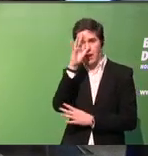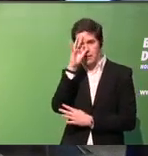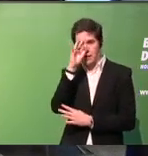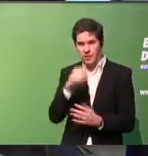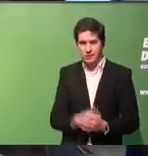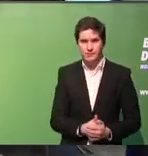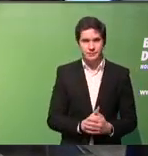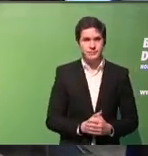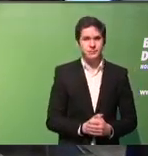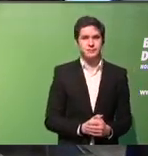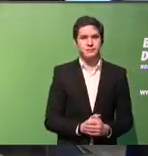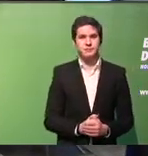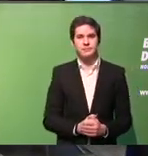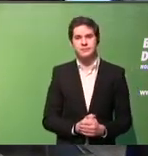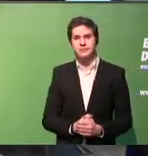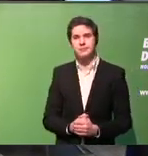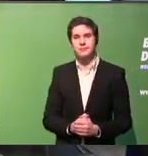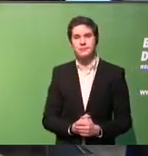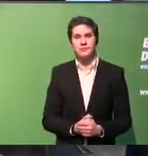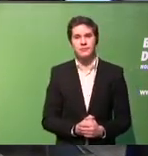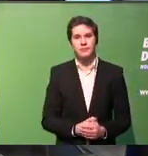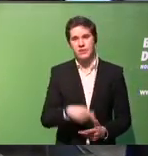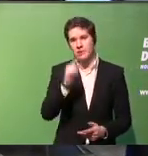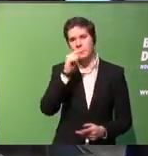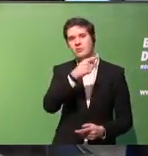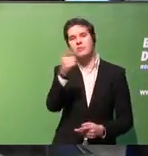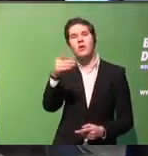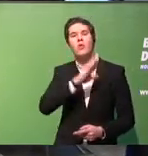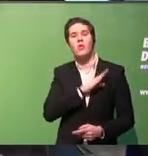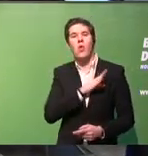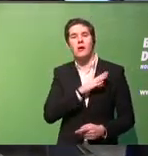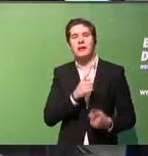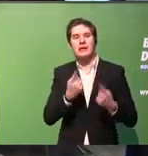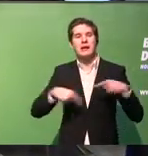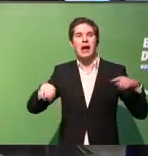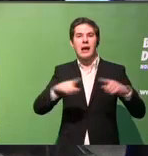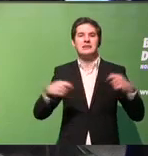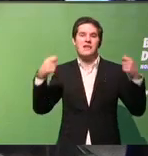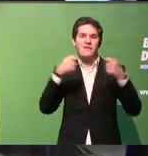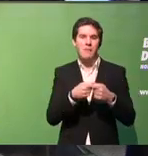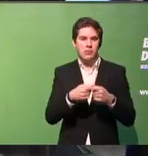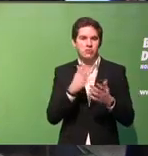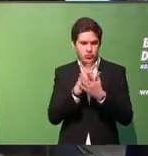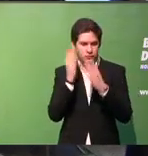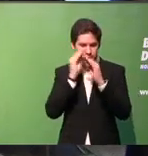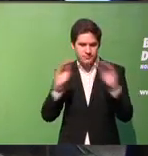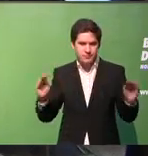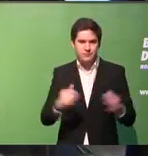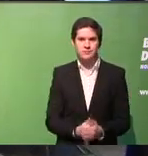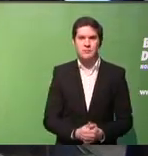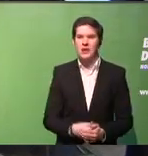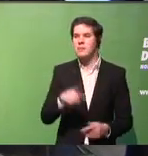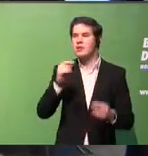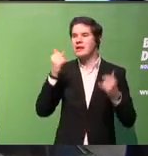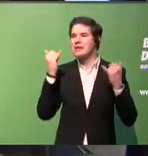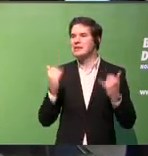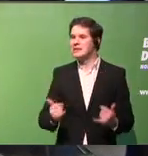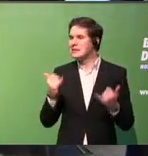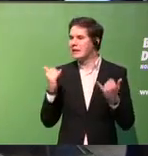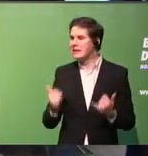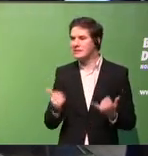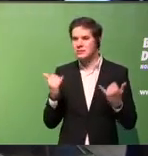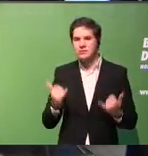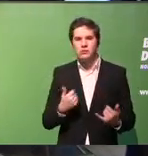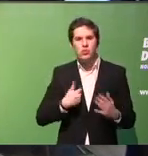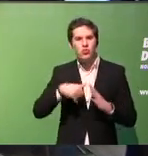Kommuniziert an eure Kollegen in den Kreisverbänden. Wir haben jetzt so richtig keinen Pausenfüller mehr. Ihr habt